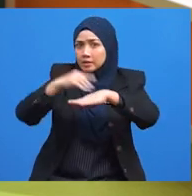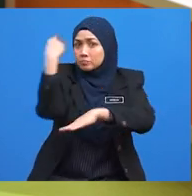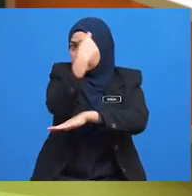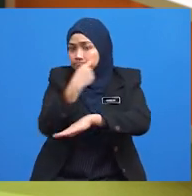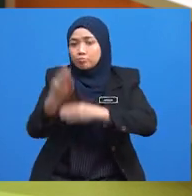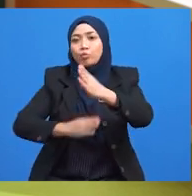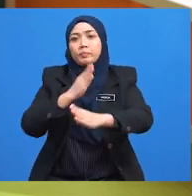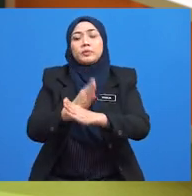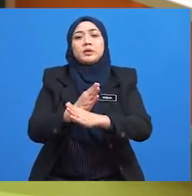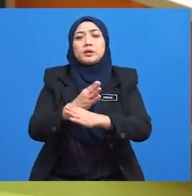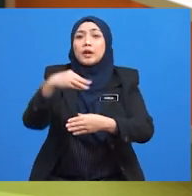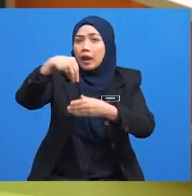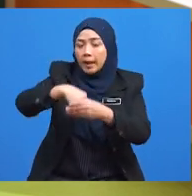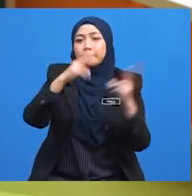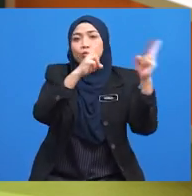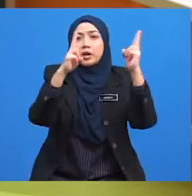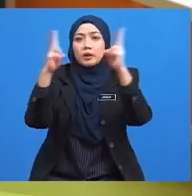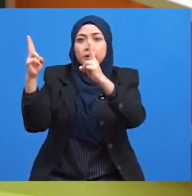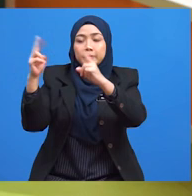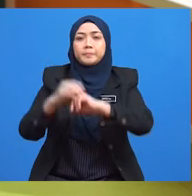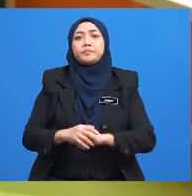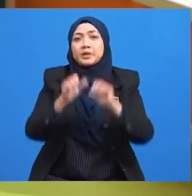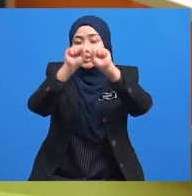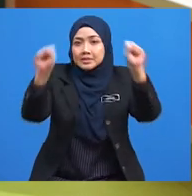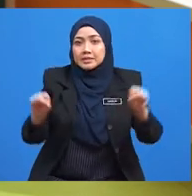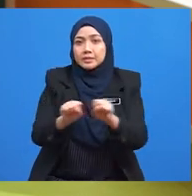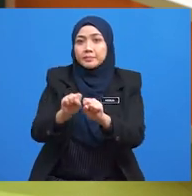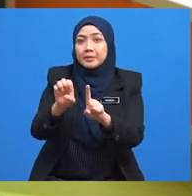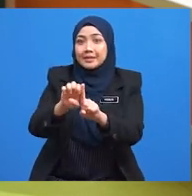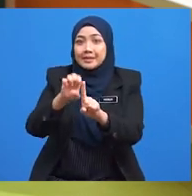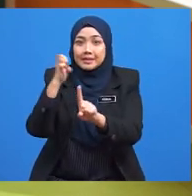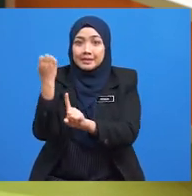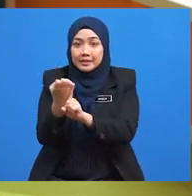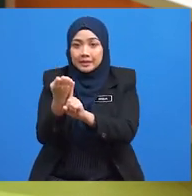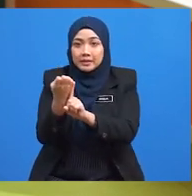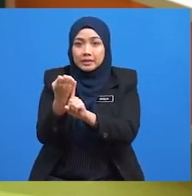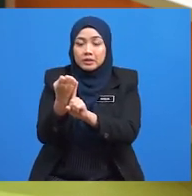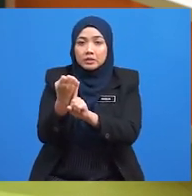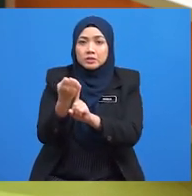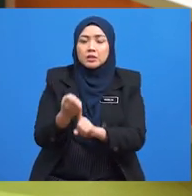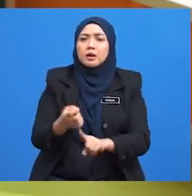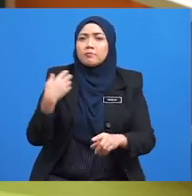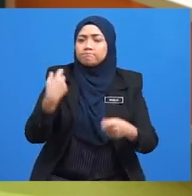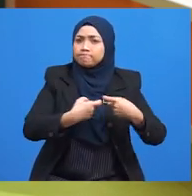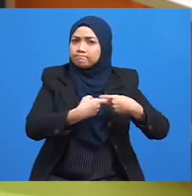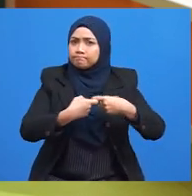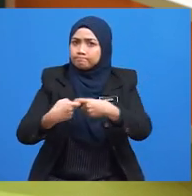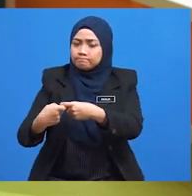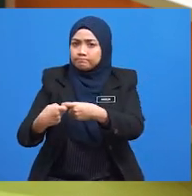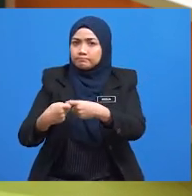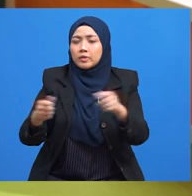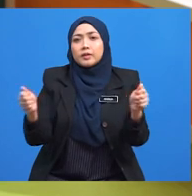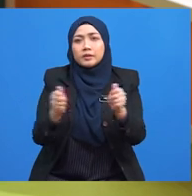bumi atau dalam udara. Dan sistem ekologi atau biosfera pula sangat berkait rapat dengan